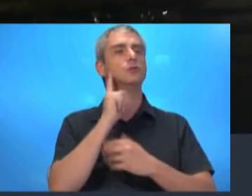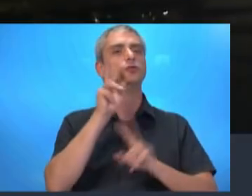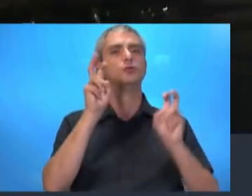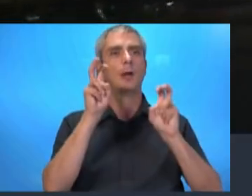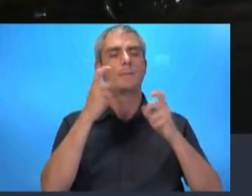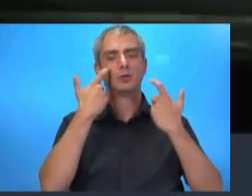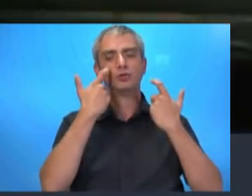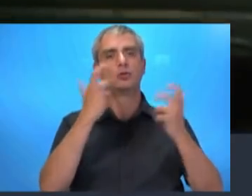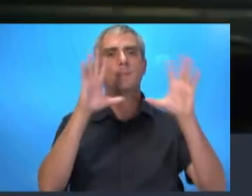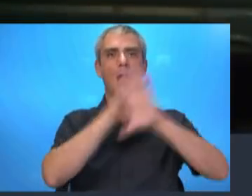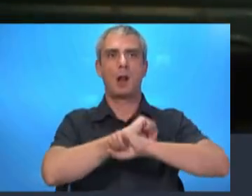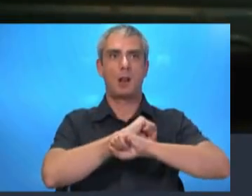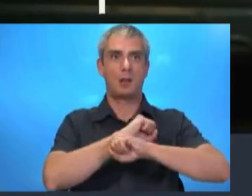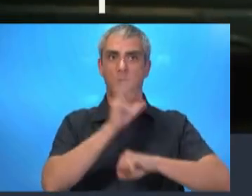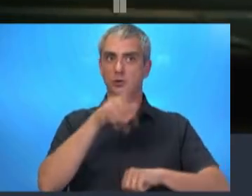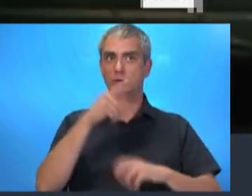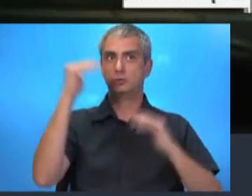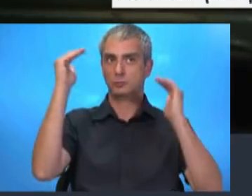שומר לילה. יש ירידה,